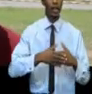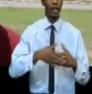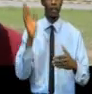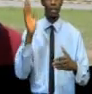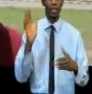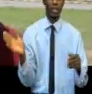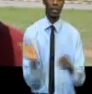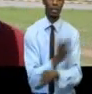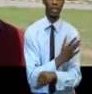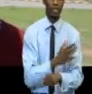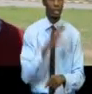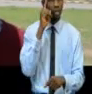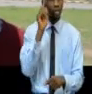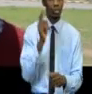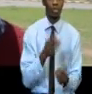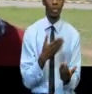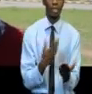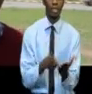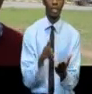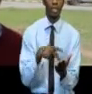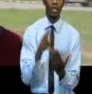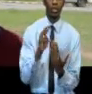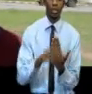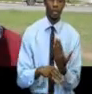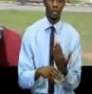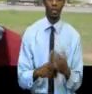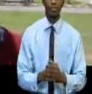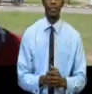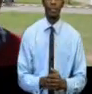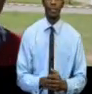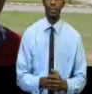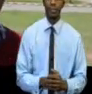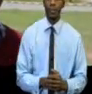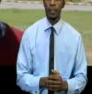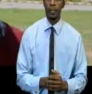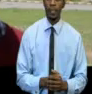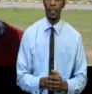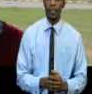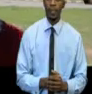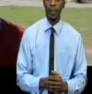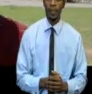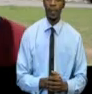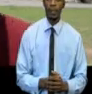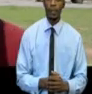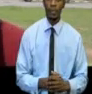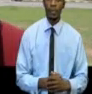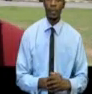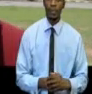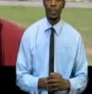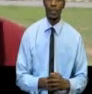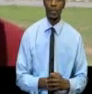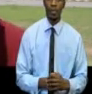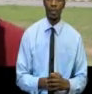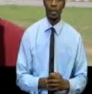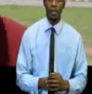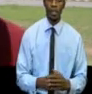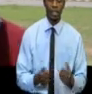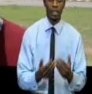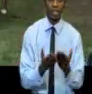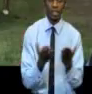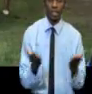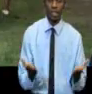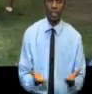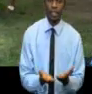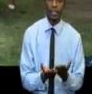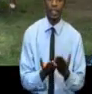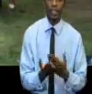avant à 10h. C'est pourquoi je passe ici voir des amis et augmenter aussi des poids, faire de la